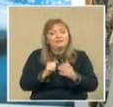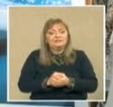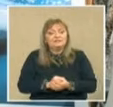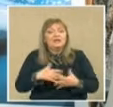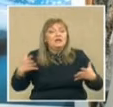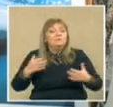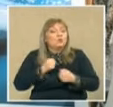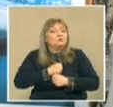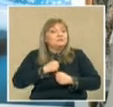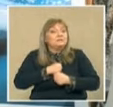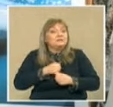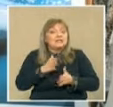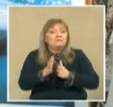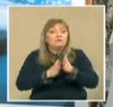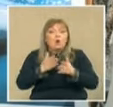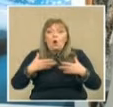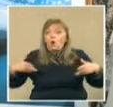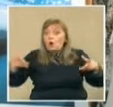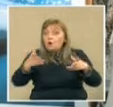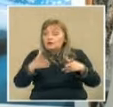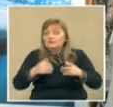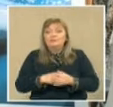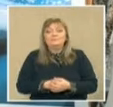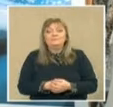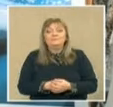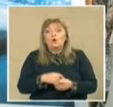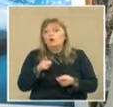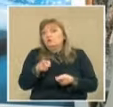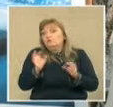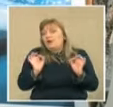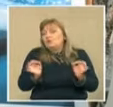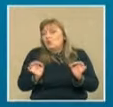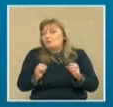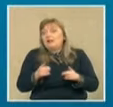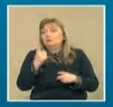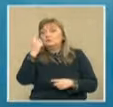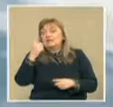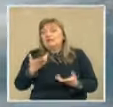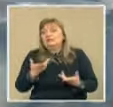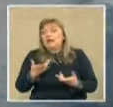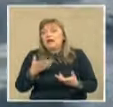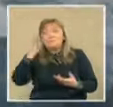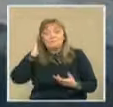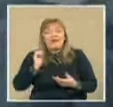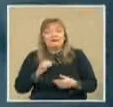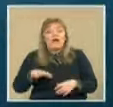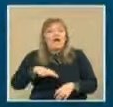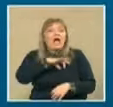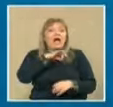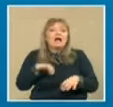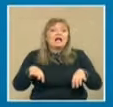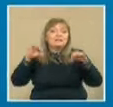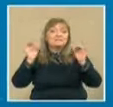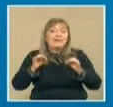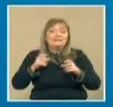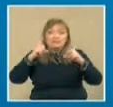много се притеснява и от хората, които са около нея, нали, което е съвсем естествено за един бозайник. А късметът на подводния фотограф